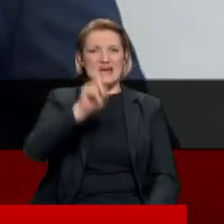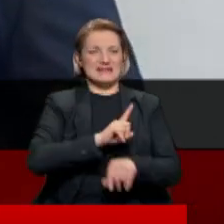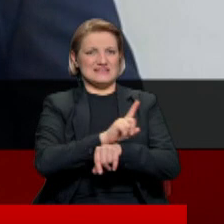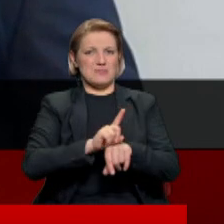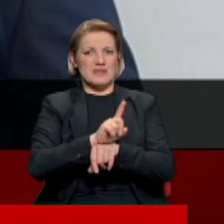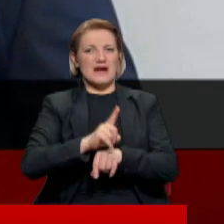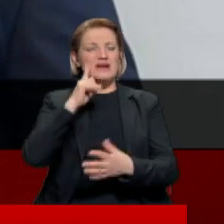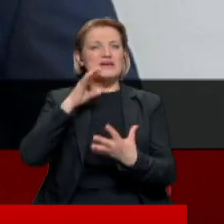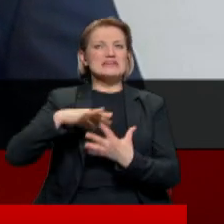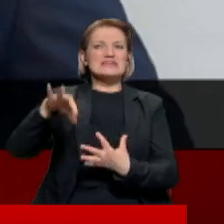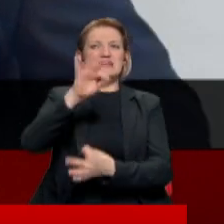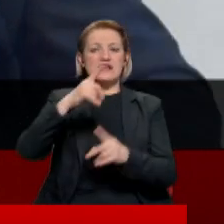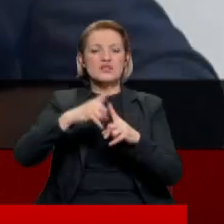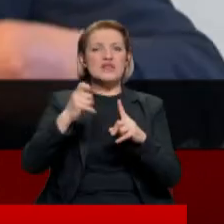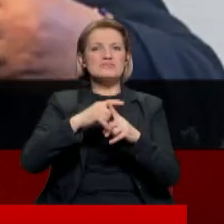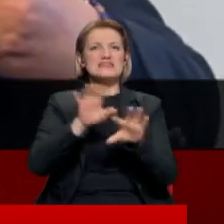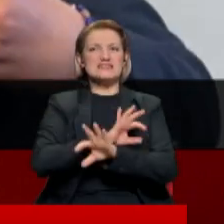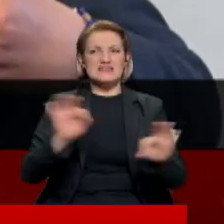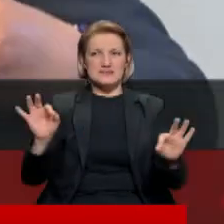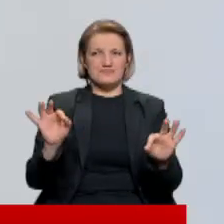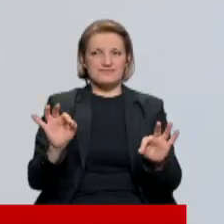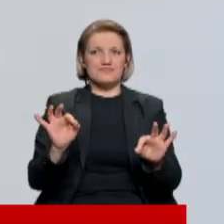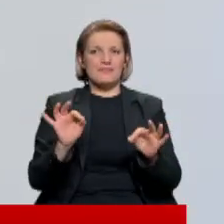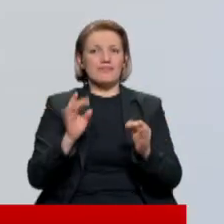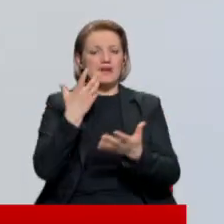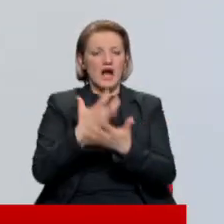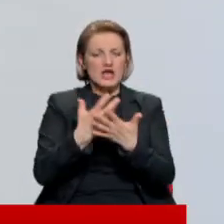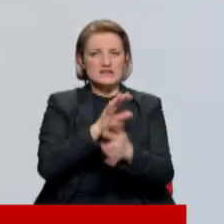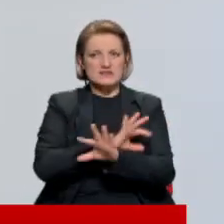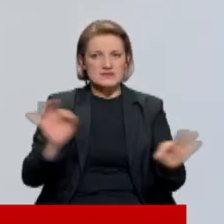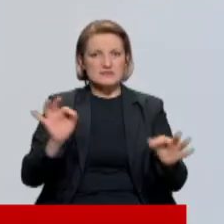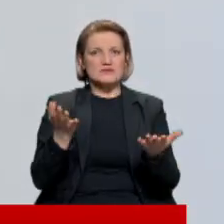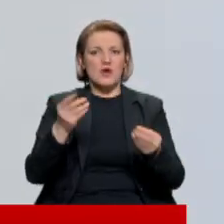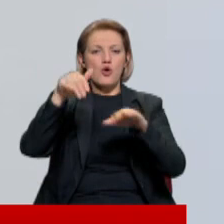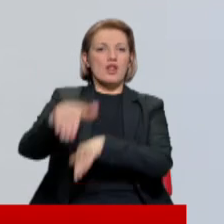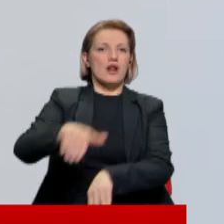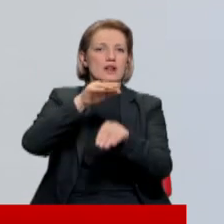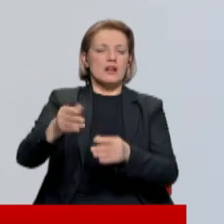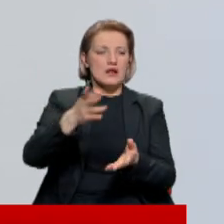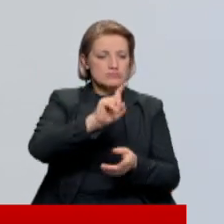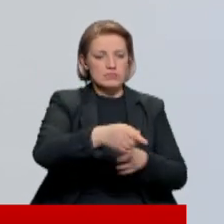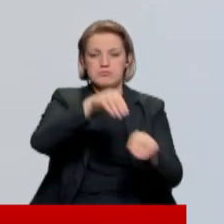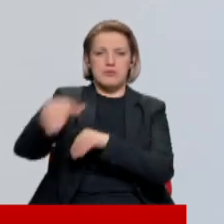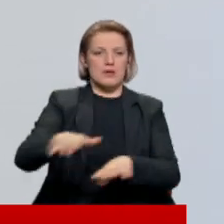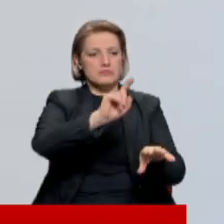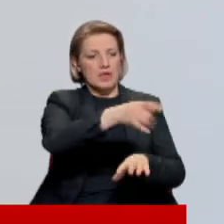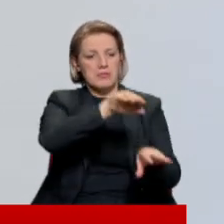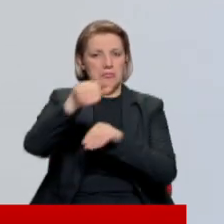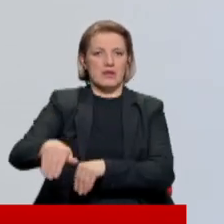zamanlar insanlar kimliksiz, yani kayıtsız, şartsız gömüldüler.